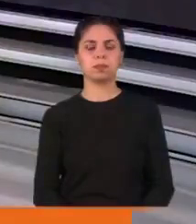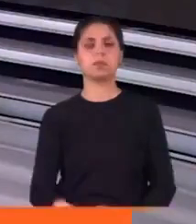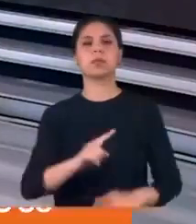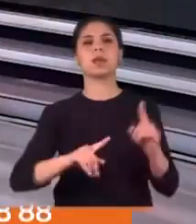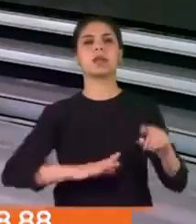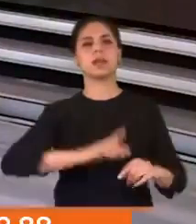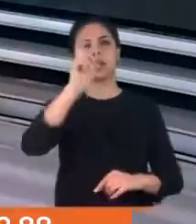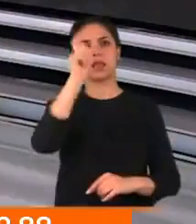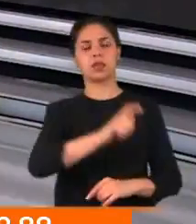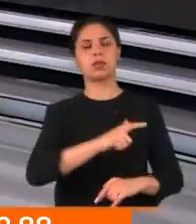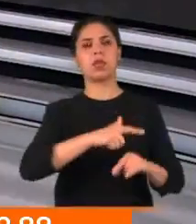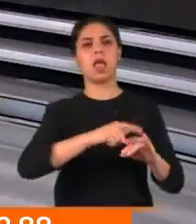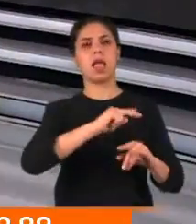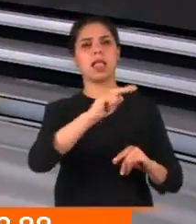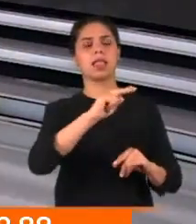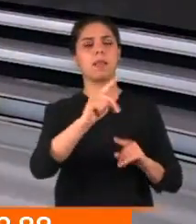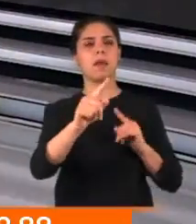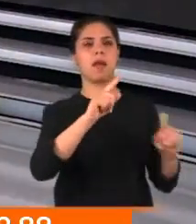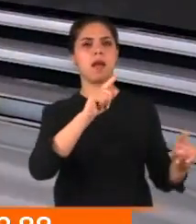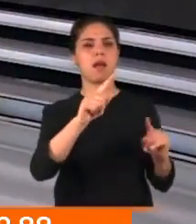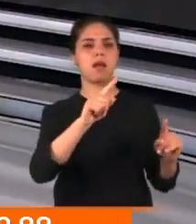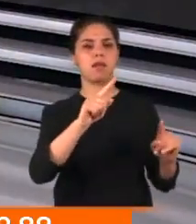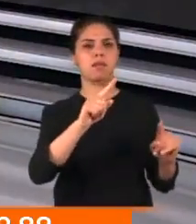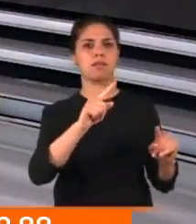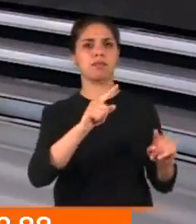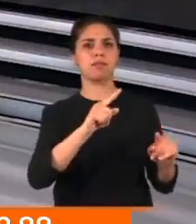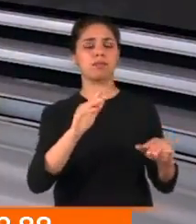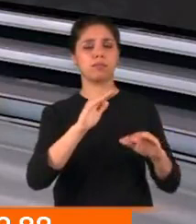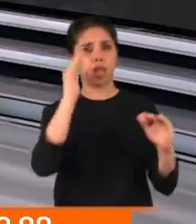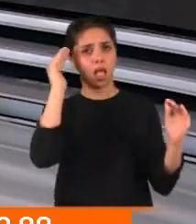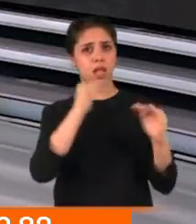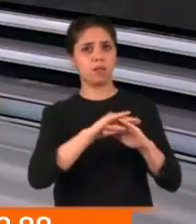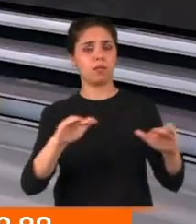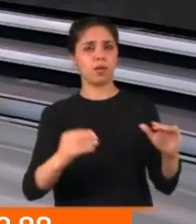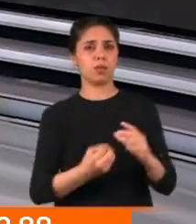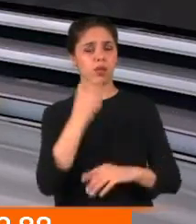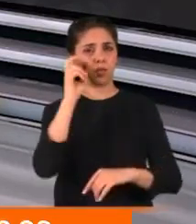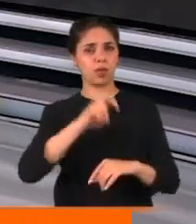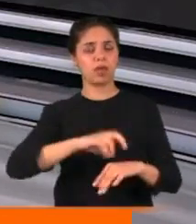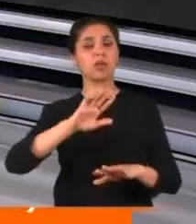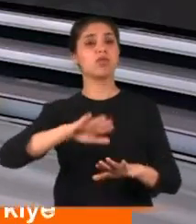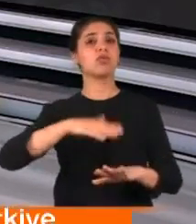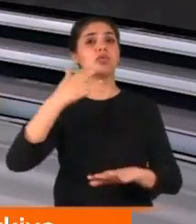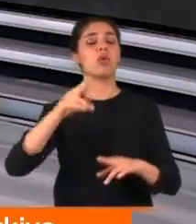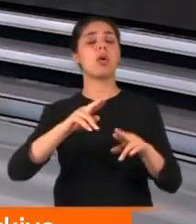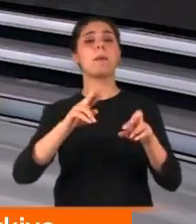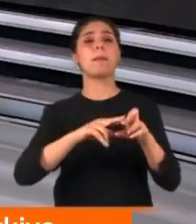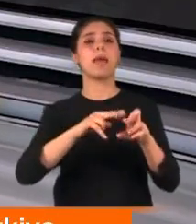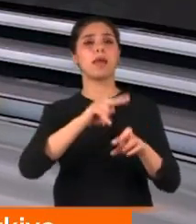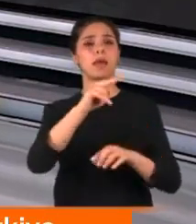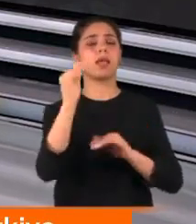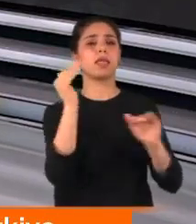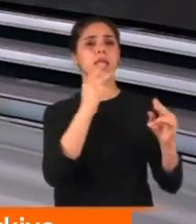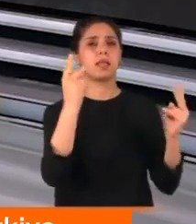Kemal Kılıçdaroğlu'yla HDP arasında bir pazarlık masası kurulmuştu, hatırlayacaksınız. Daha sonra da PKK'dan peş peşe